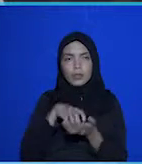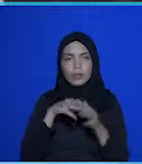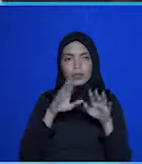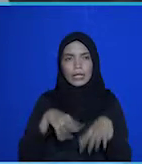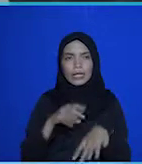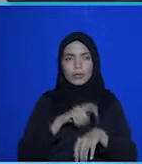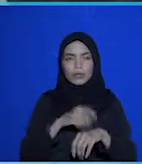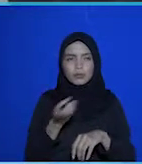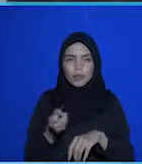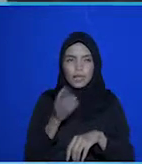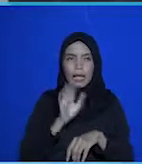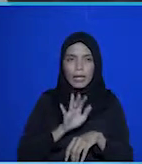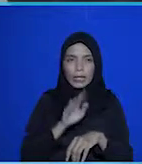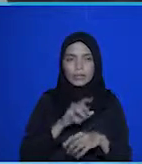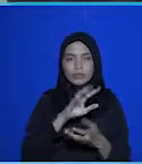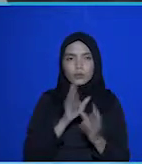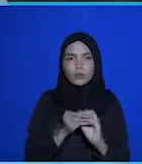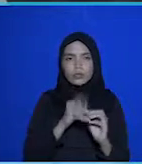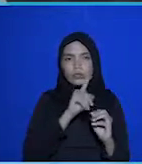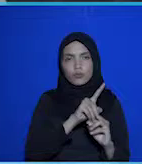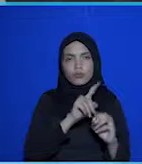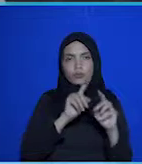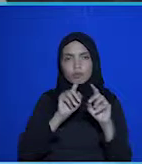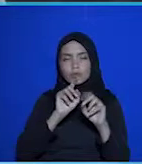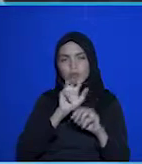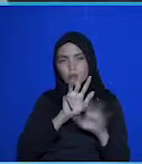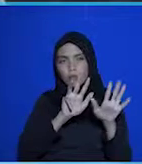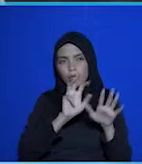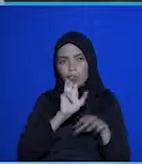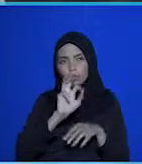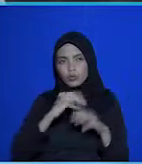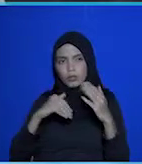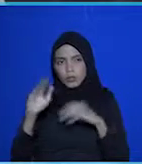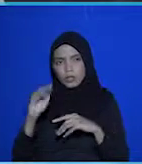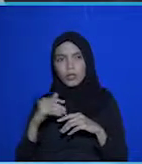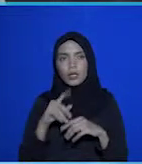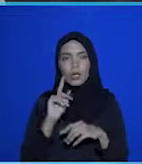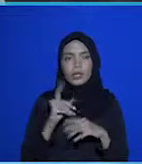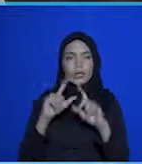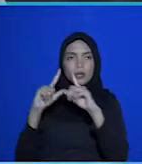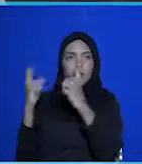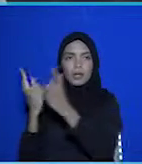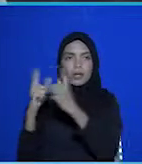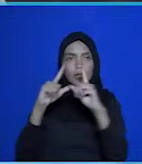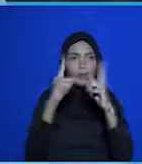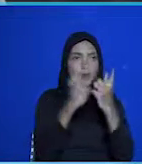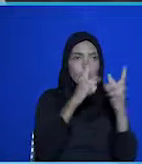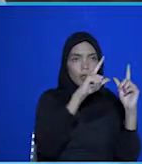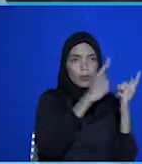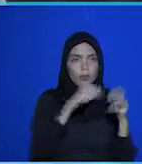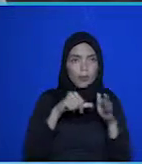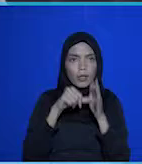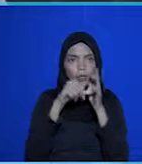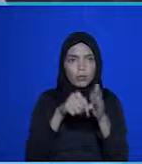1.519 unit. Tentu dari lembaga lain pun ada yang melakukan bantuan untuk penyediaan tempat